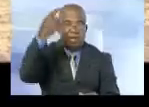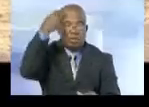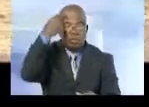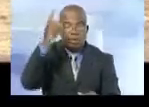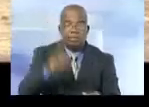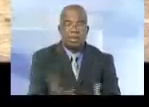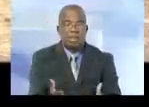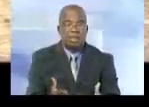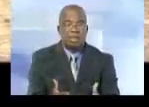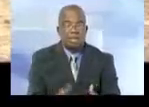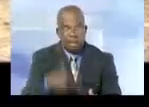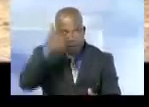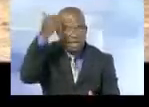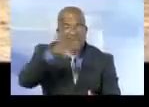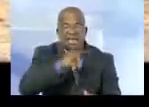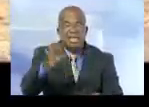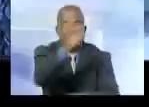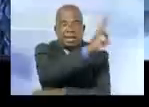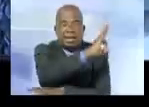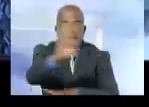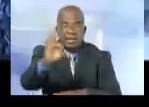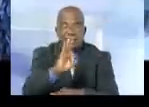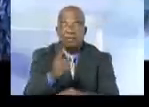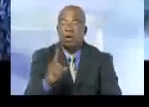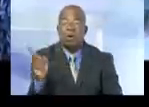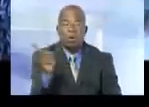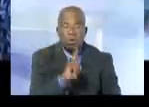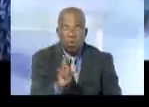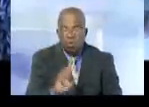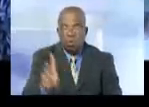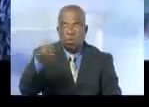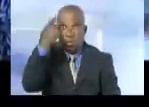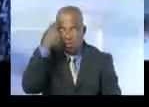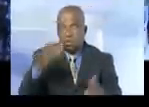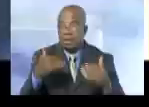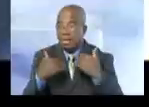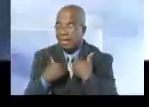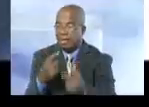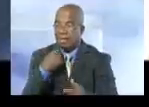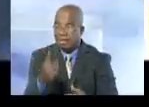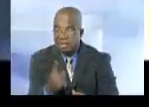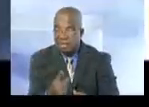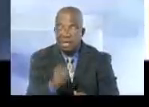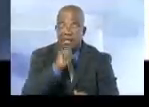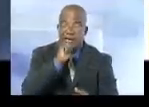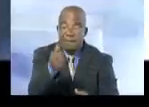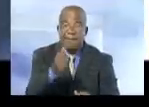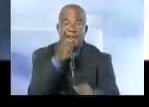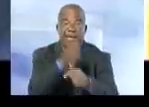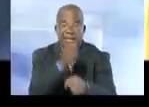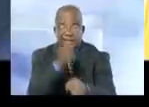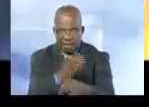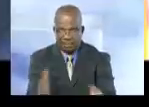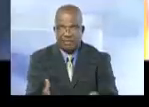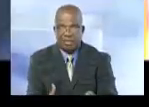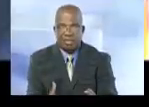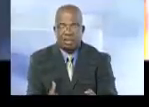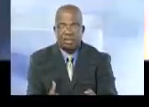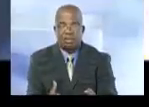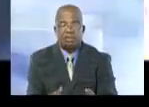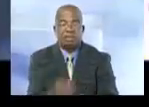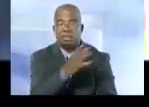Niédré dans le département de Sassandra. Cette information a été donnée par le ministre des Eaux et Forêts à l'occasion du lancement de la tournée